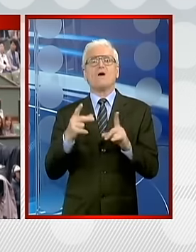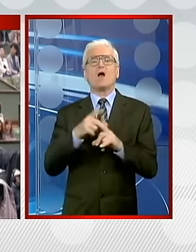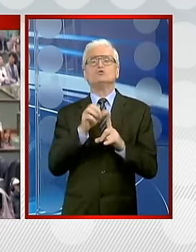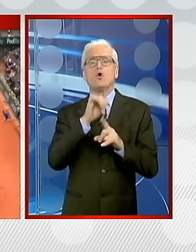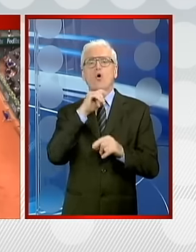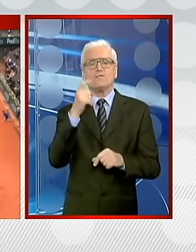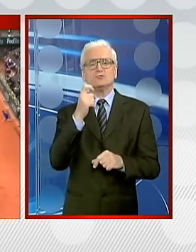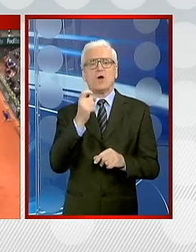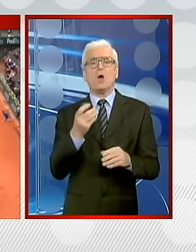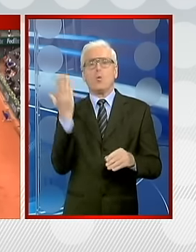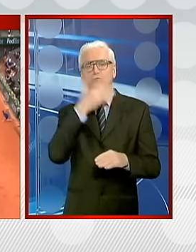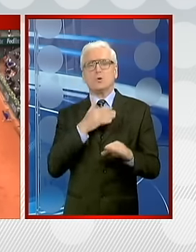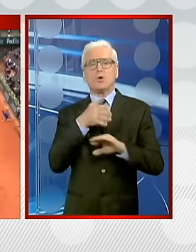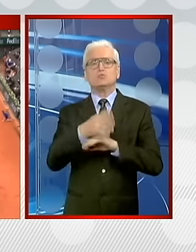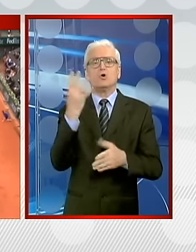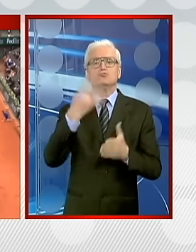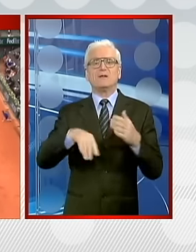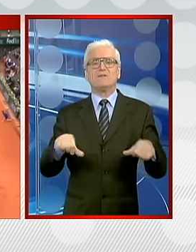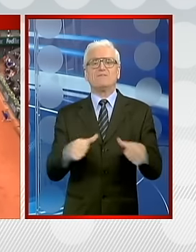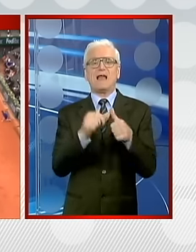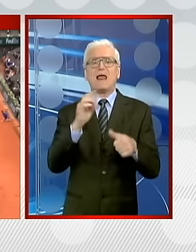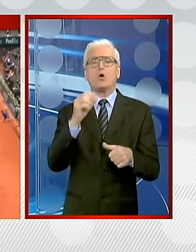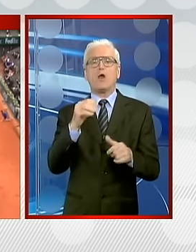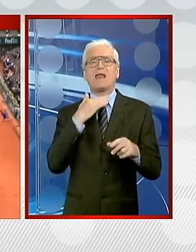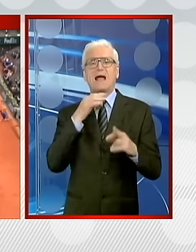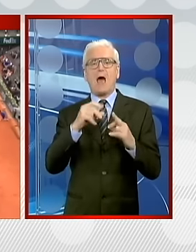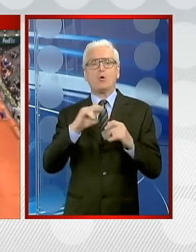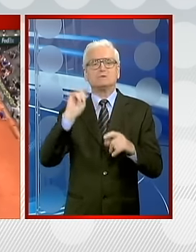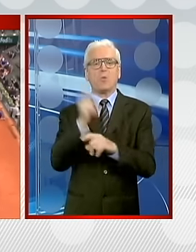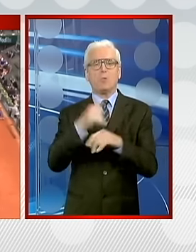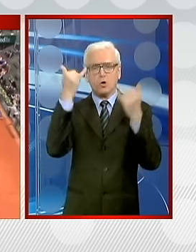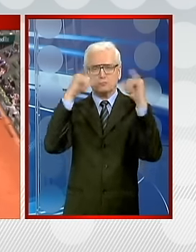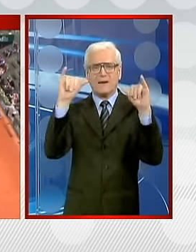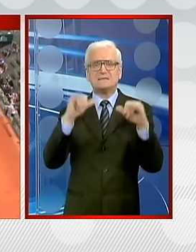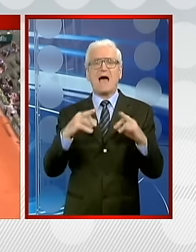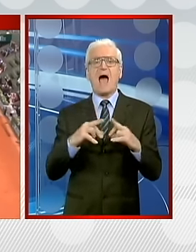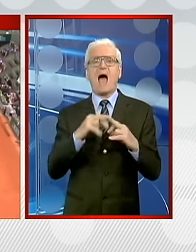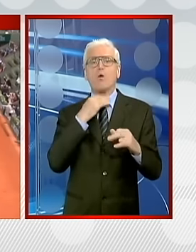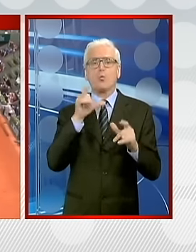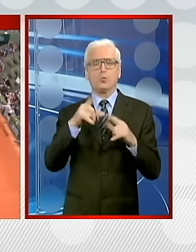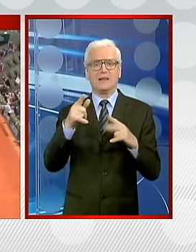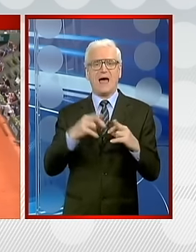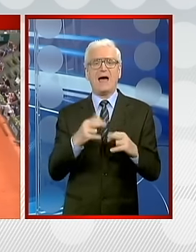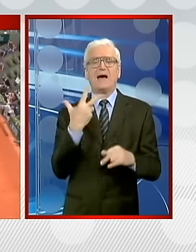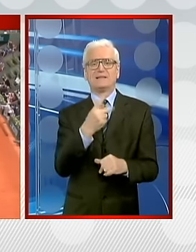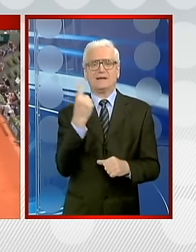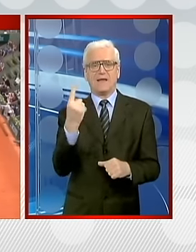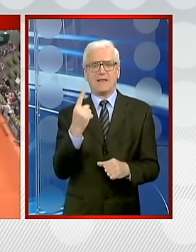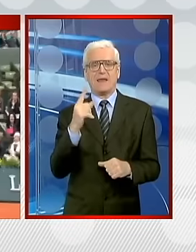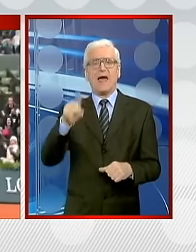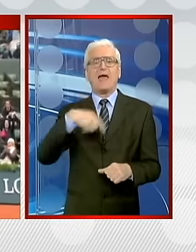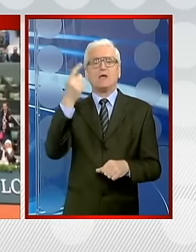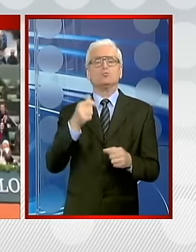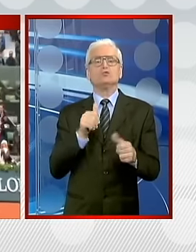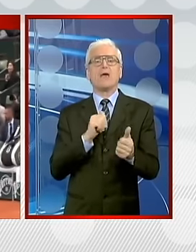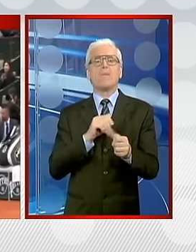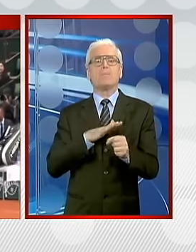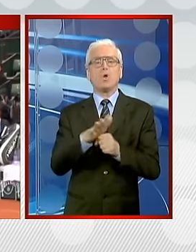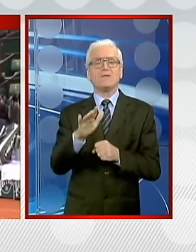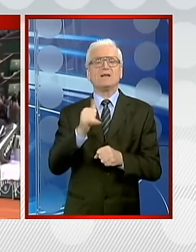Novak Đoković plasirao se u četvrtfinale Roland Garrosa, pobedivši Španca Roberta Bautistu Aguta sa 3-1.